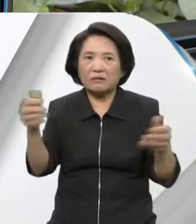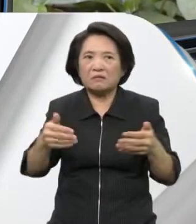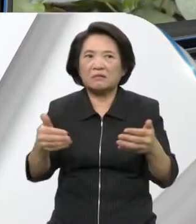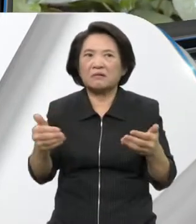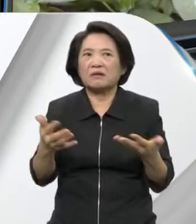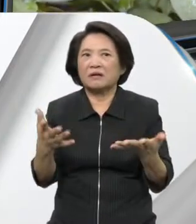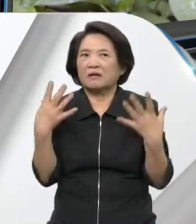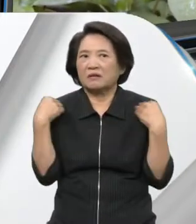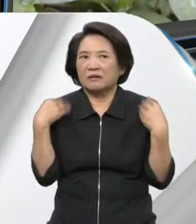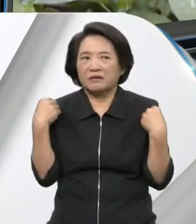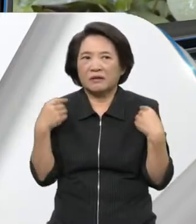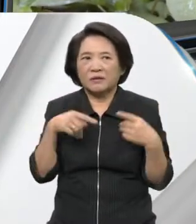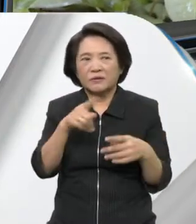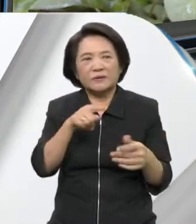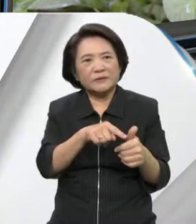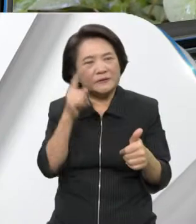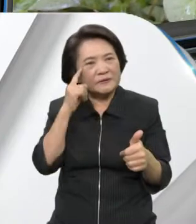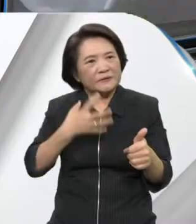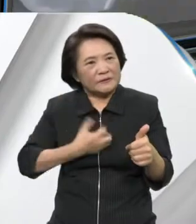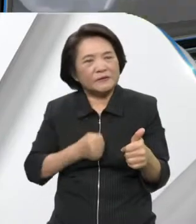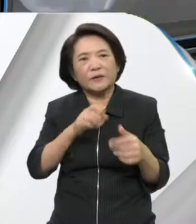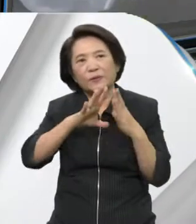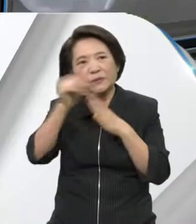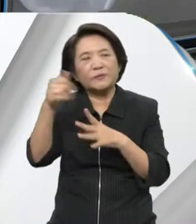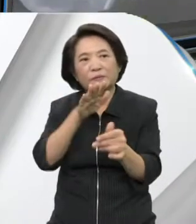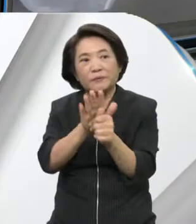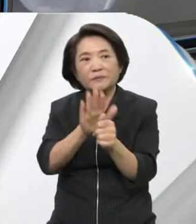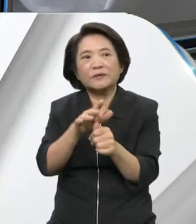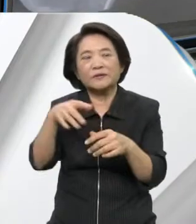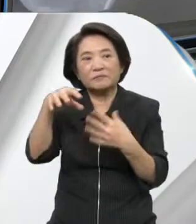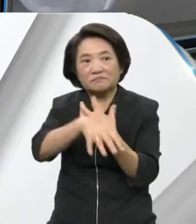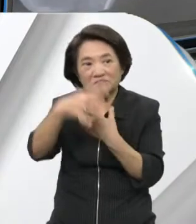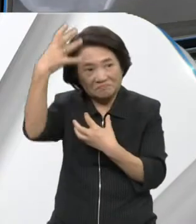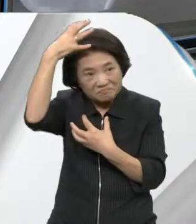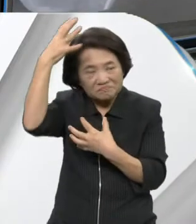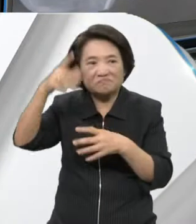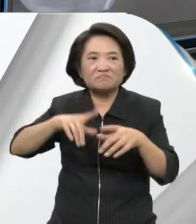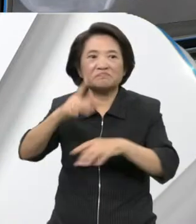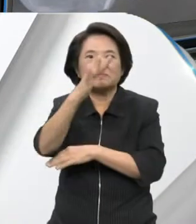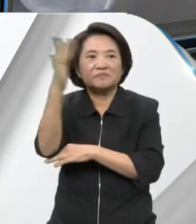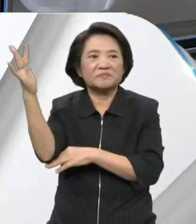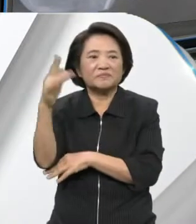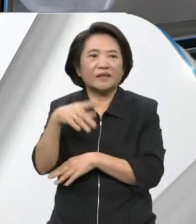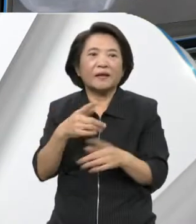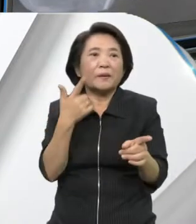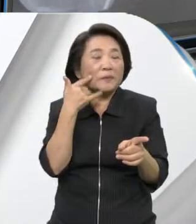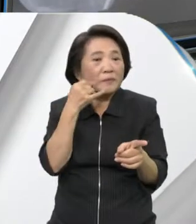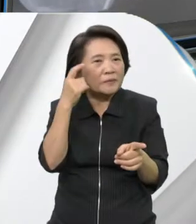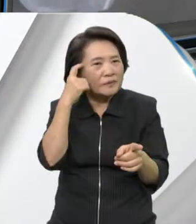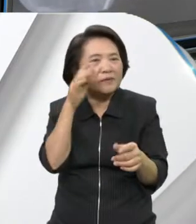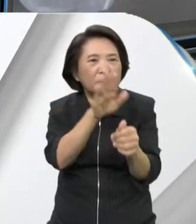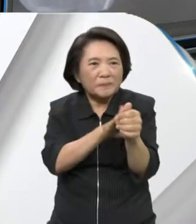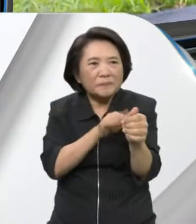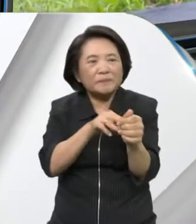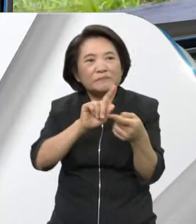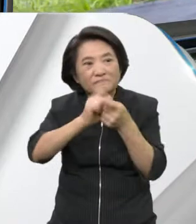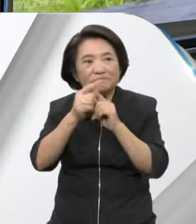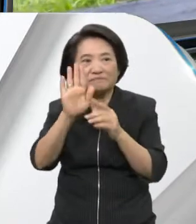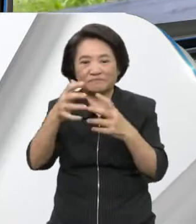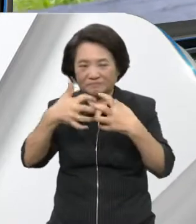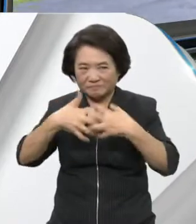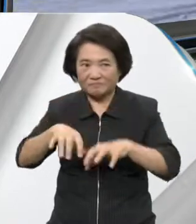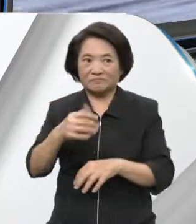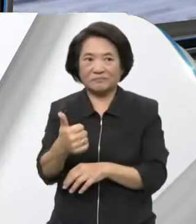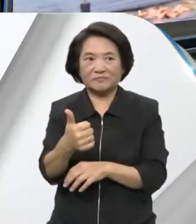多个治疗，佮夏天决心要转到故乡来接，无害稳当站，很财富之后转型变作有机